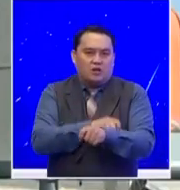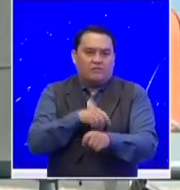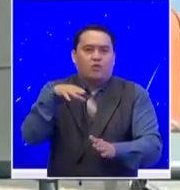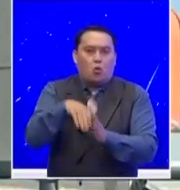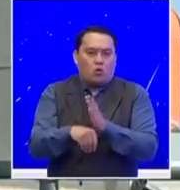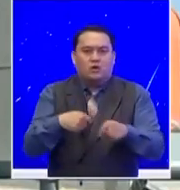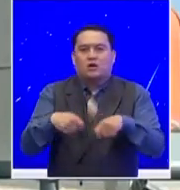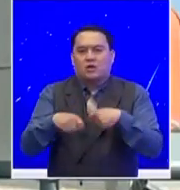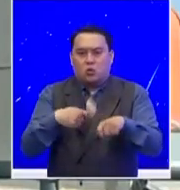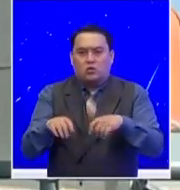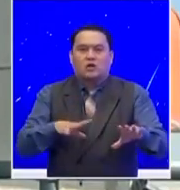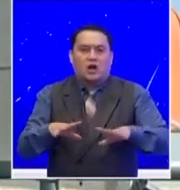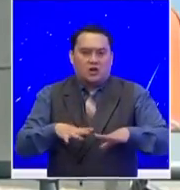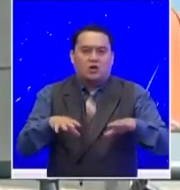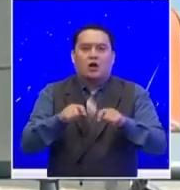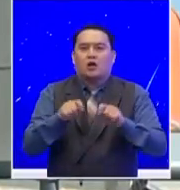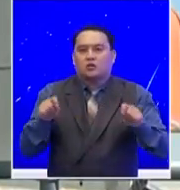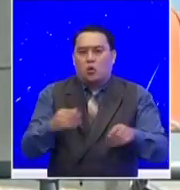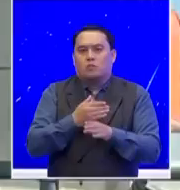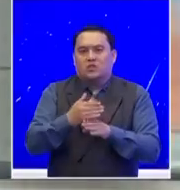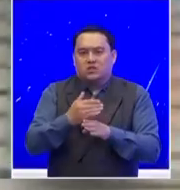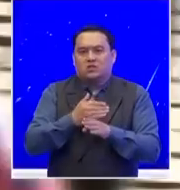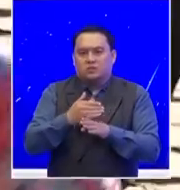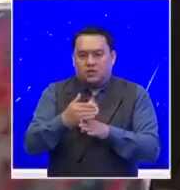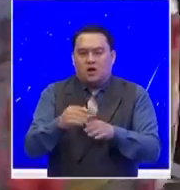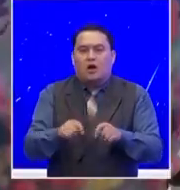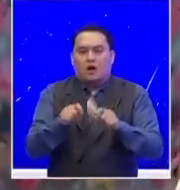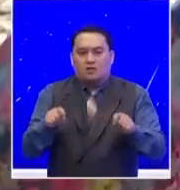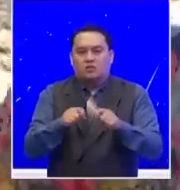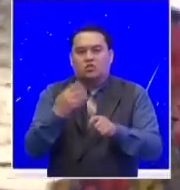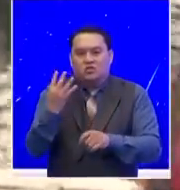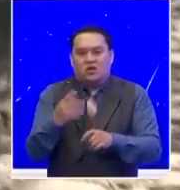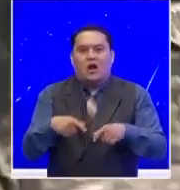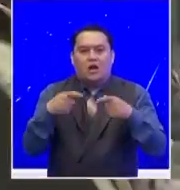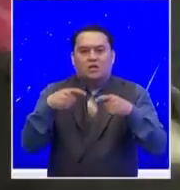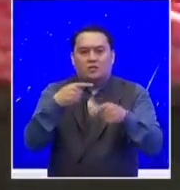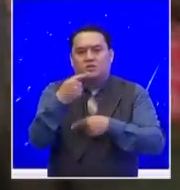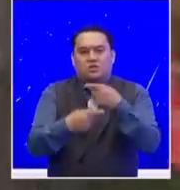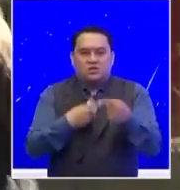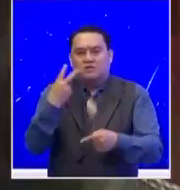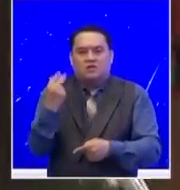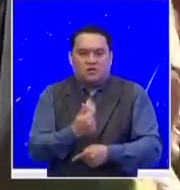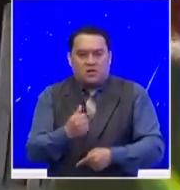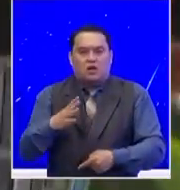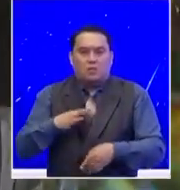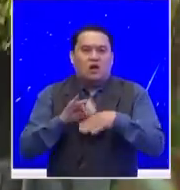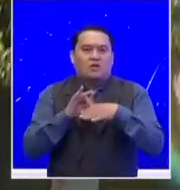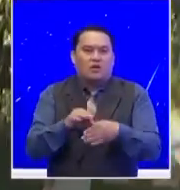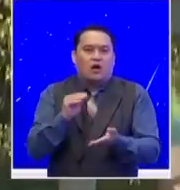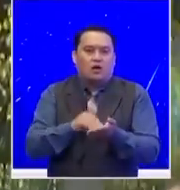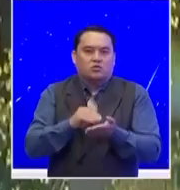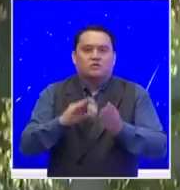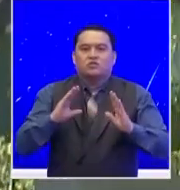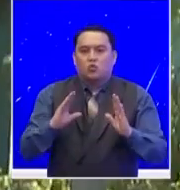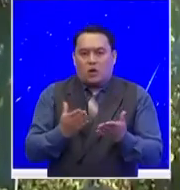включая небольшие рынки. В стране принят план по смягчению карантина в 4 этапа. Через 2 недели власти проведут оценку